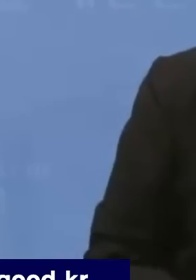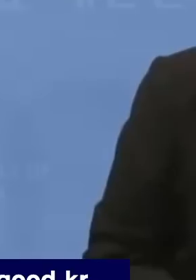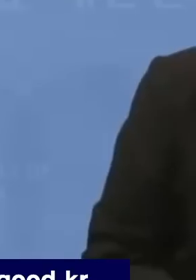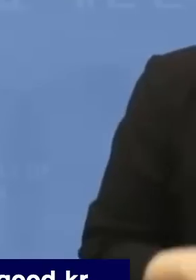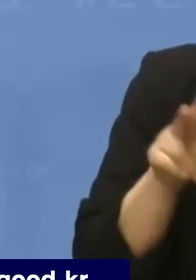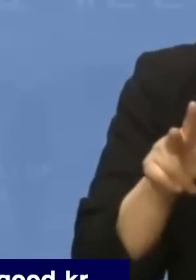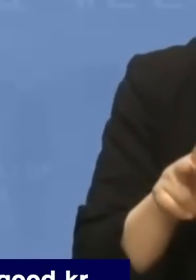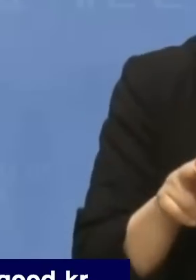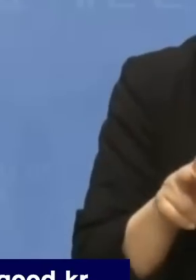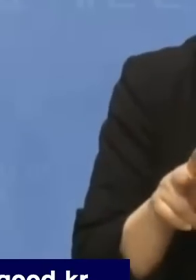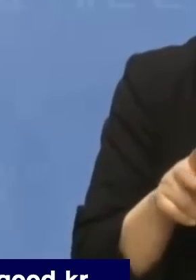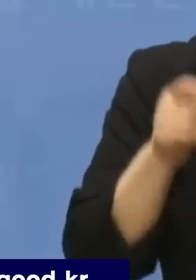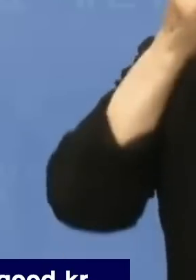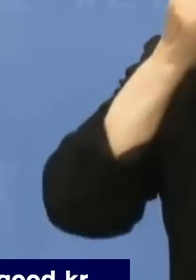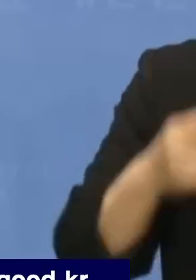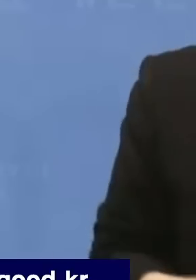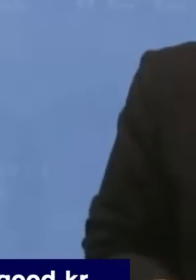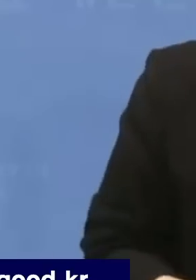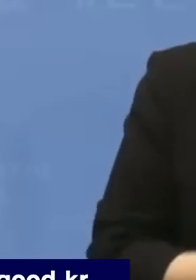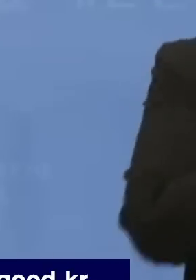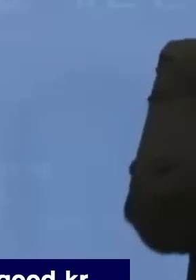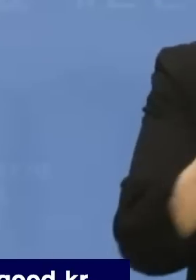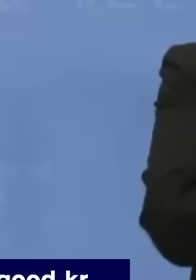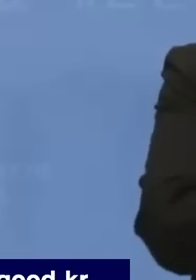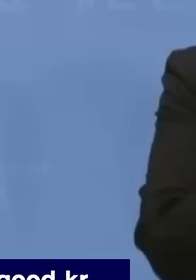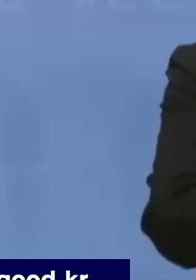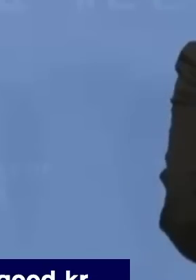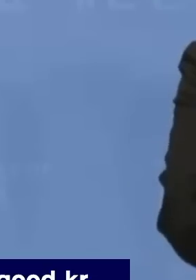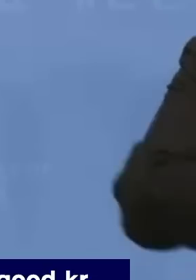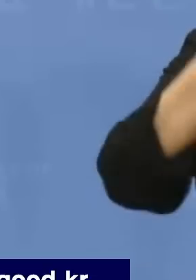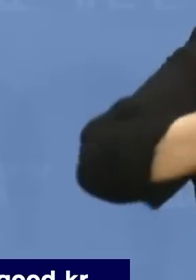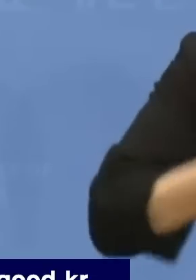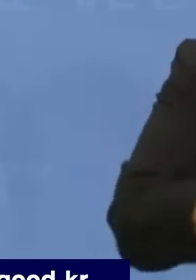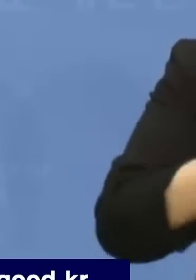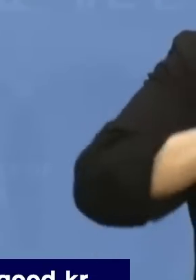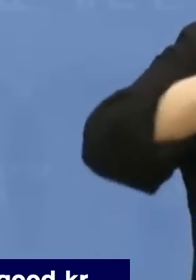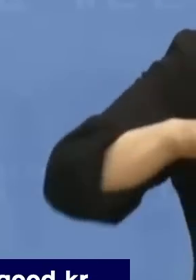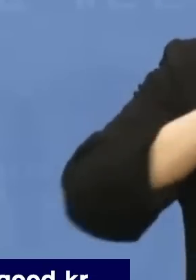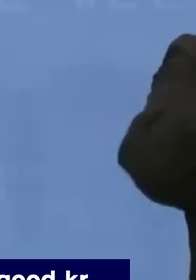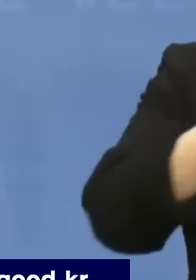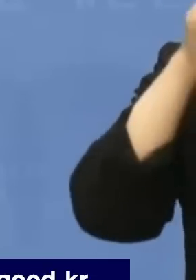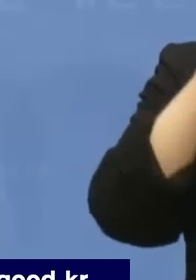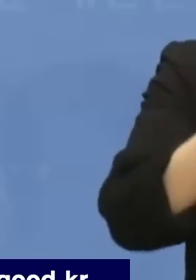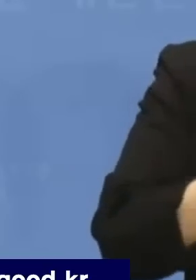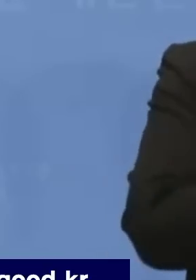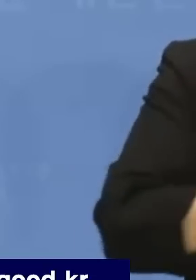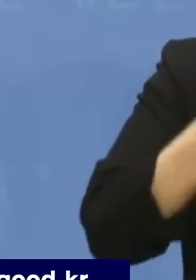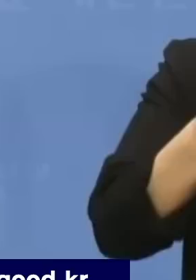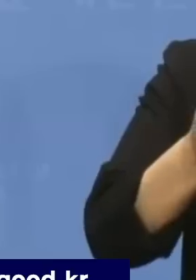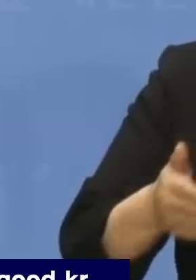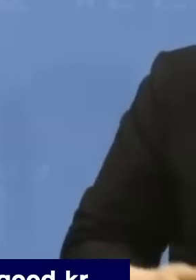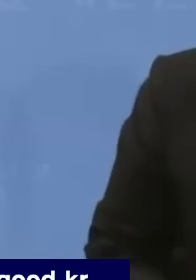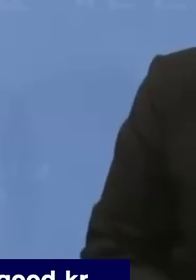이제는 피할 수 없습니다. 대통령실의 불법 공천 개입 의혹 수사를 촉구합니다.